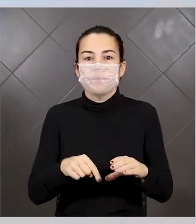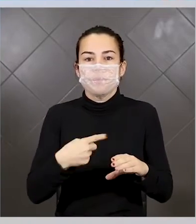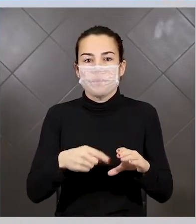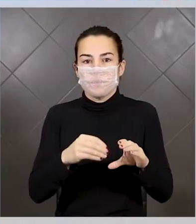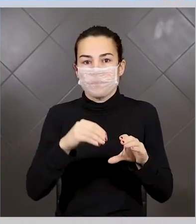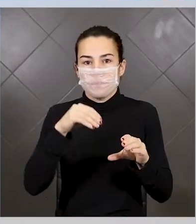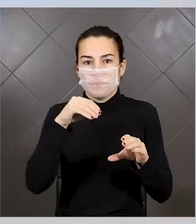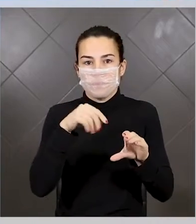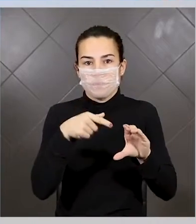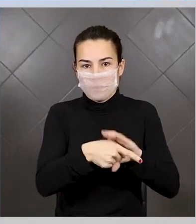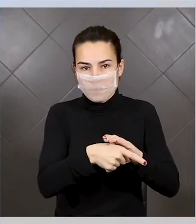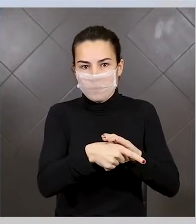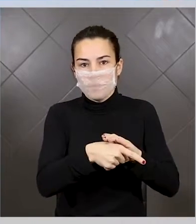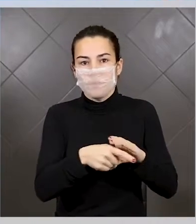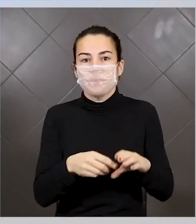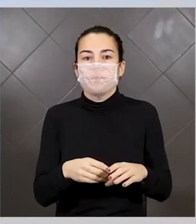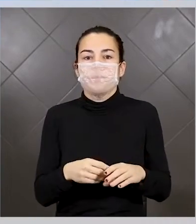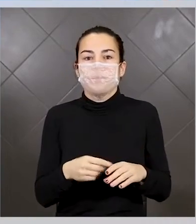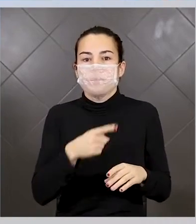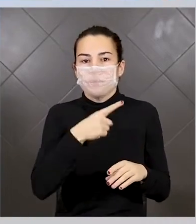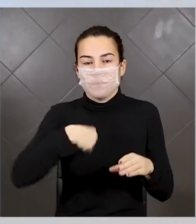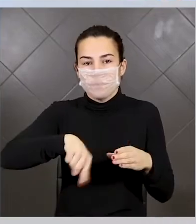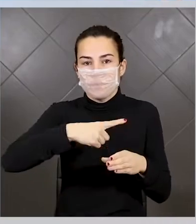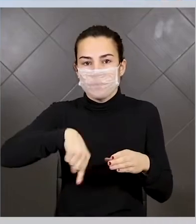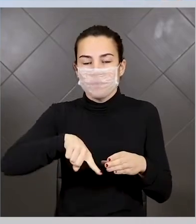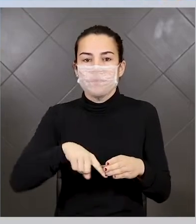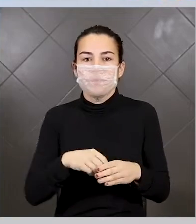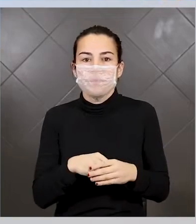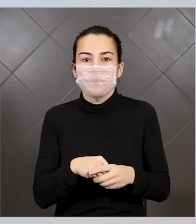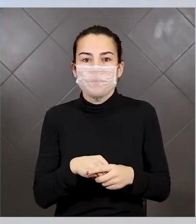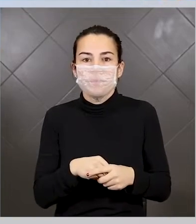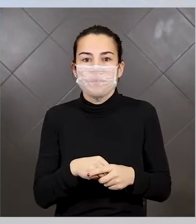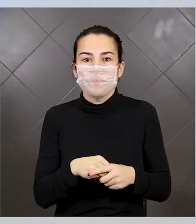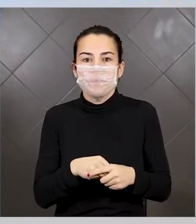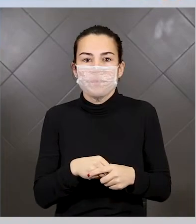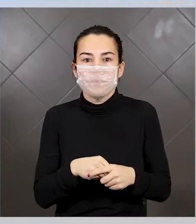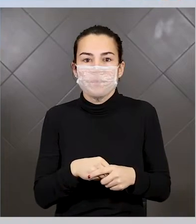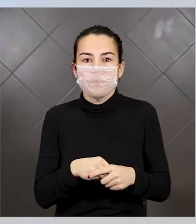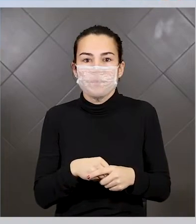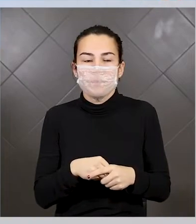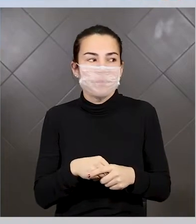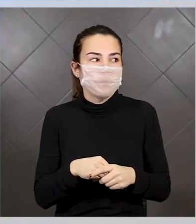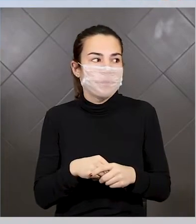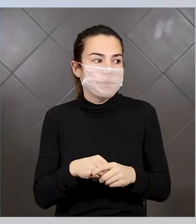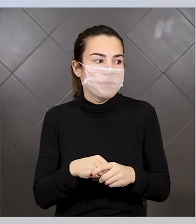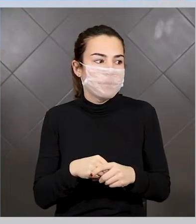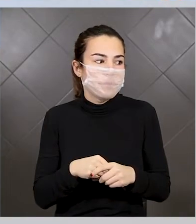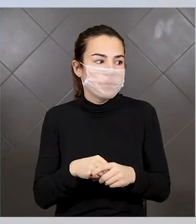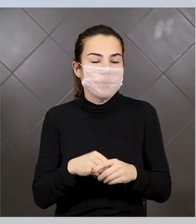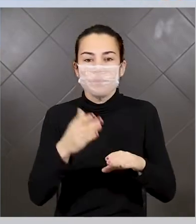Això ho han tingut una estona dins la nevera per tal de que agafi cos. Si no, és un brioix i és molt